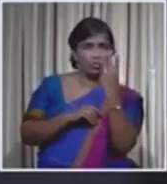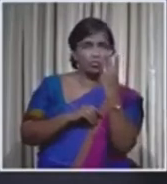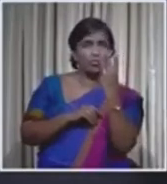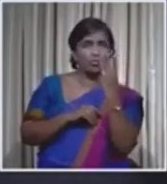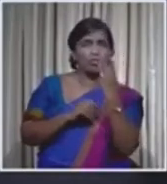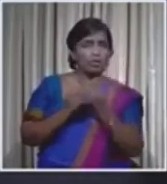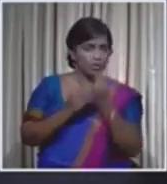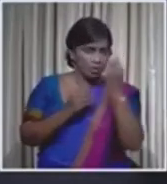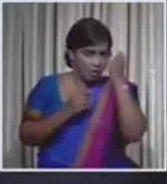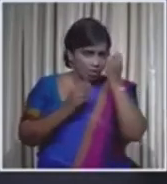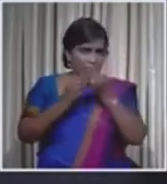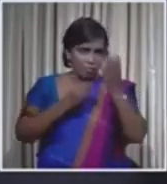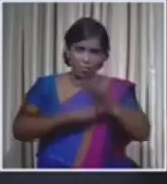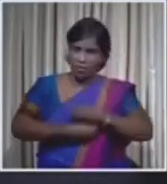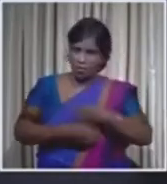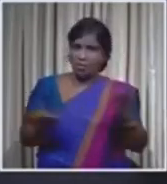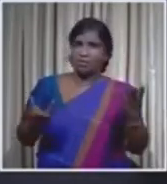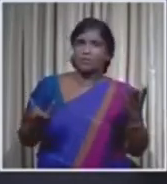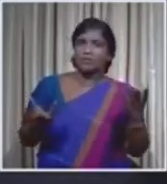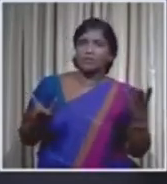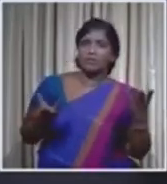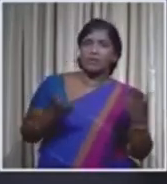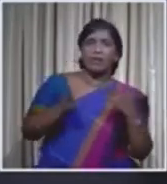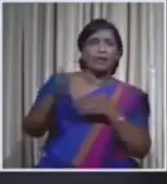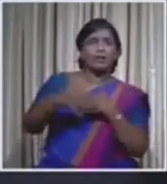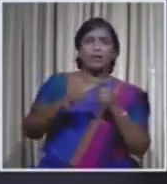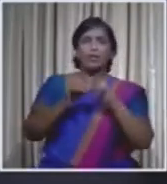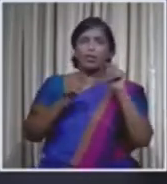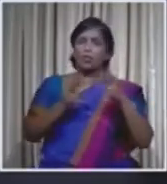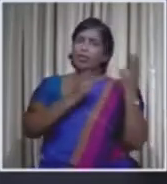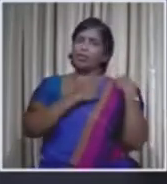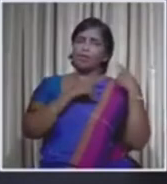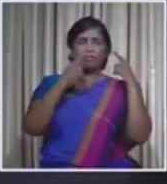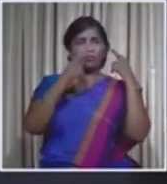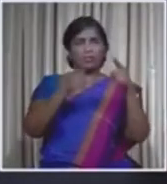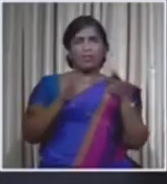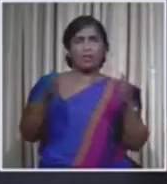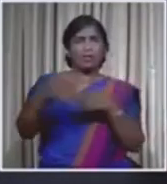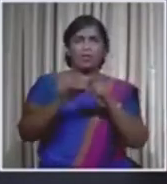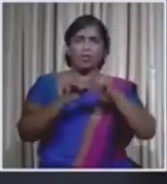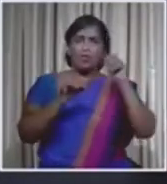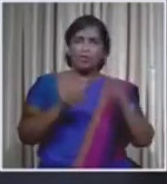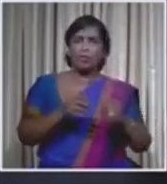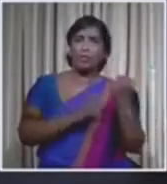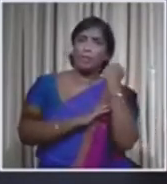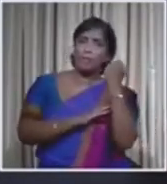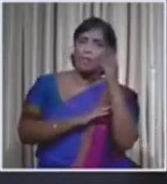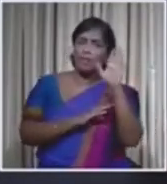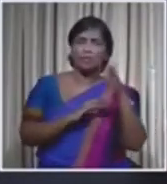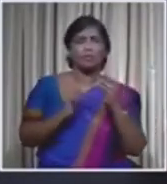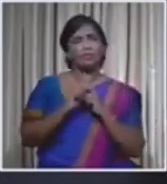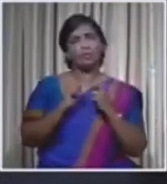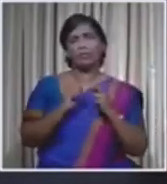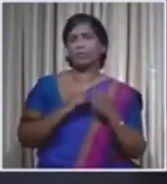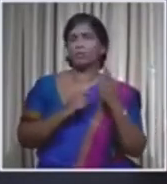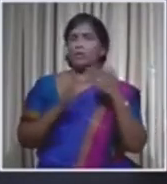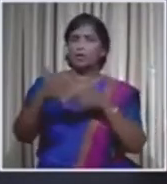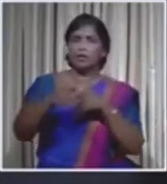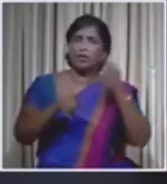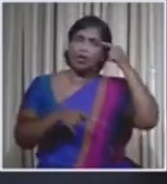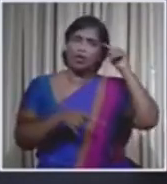බාර දෙනවද මේක නැති කරන්න කැබිනට් මණ්ඩලය බාර ගන්න කැබිනට් මණ්ඩලයේ බලතල තියෙනවනම් අපිට පුළුවන් කැබිනට් මණ්ඩලයට